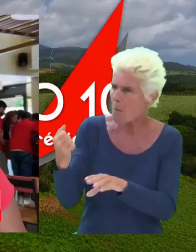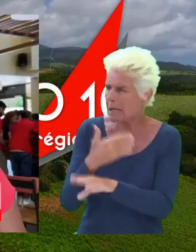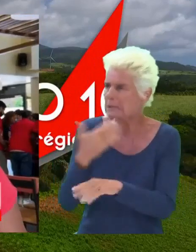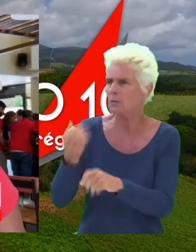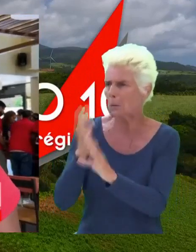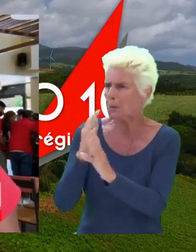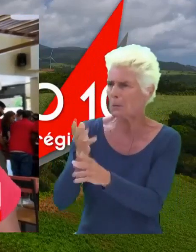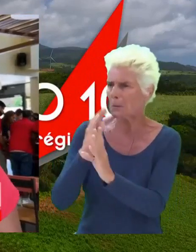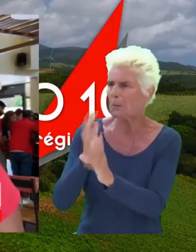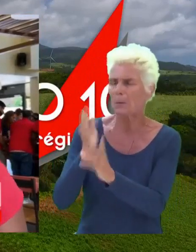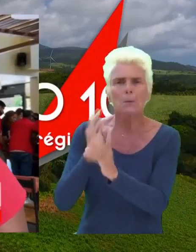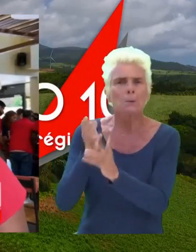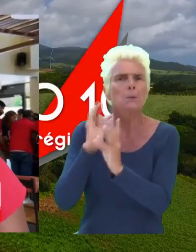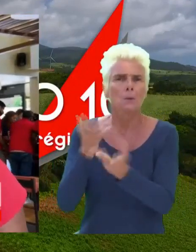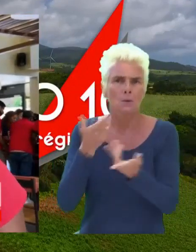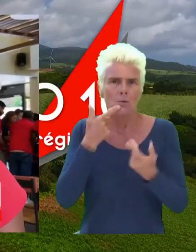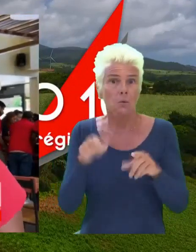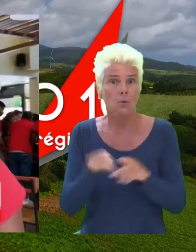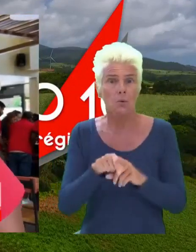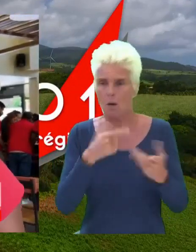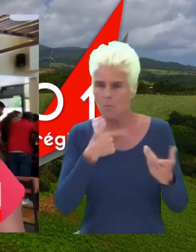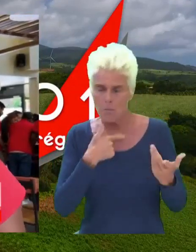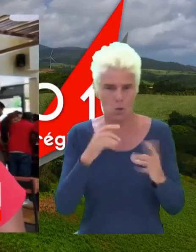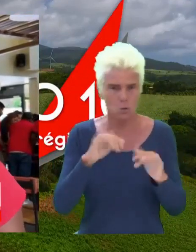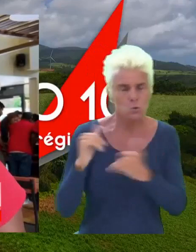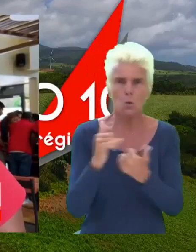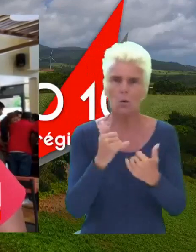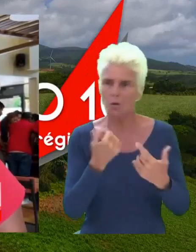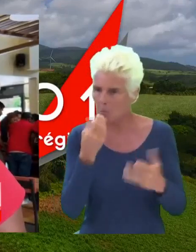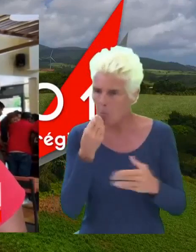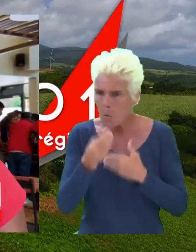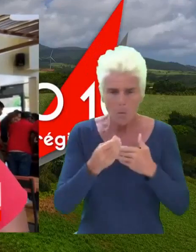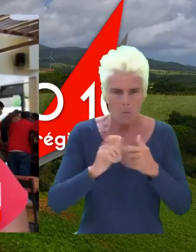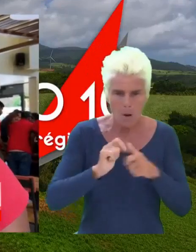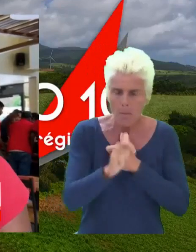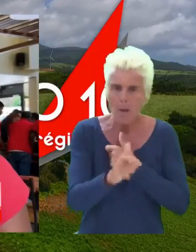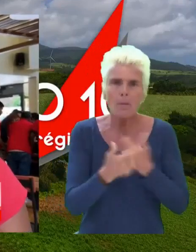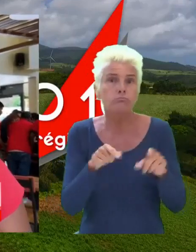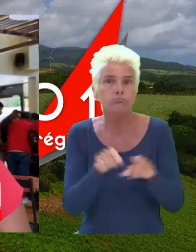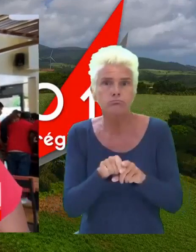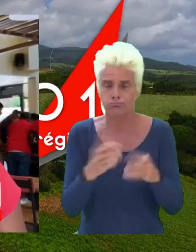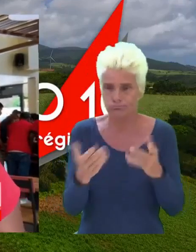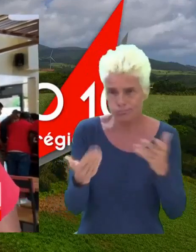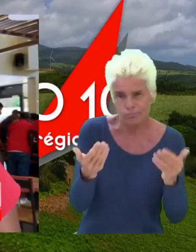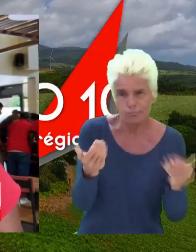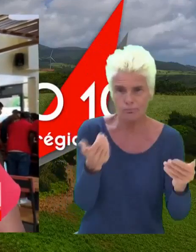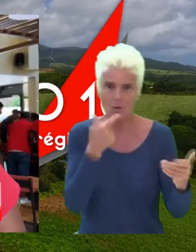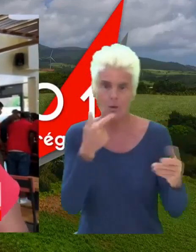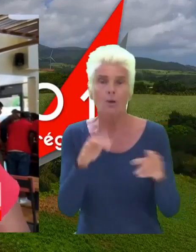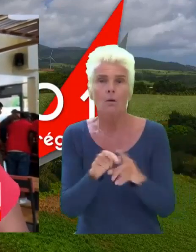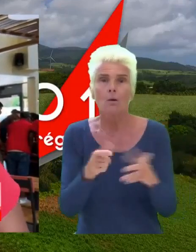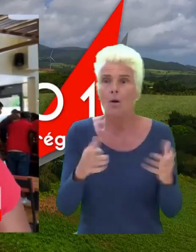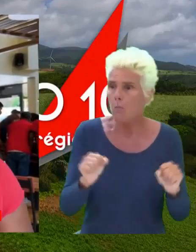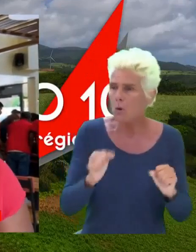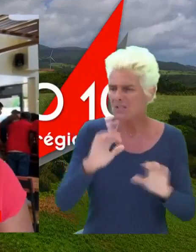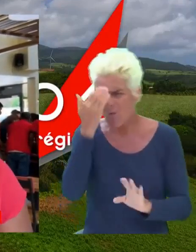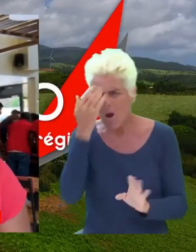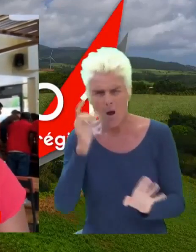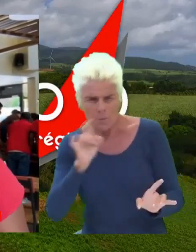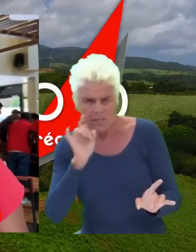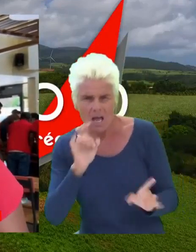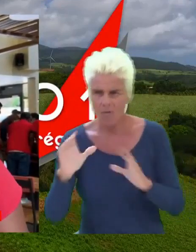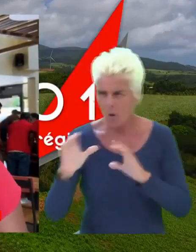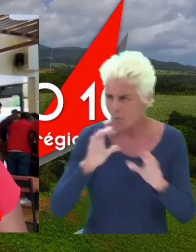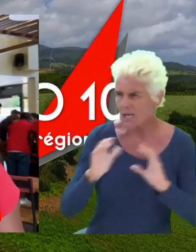de Tic Tac c'est vraiment qu'on a créé toutes les éigmes nous-mêmes et du coup c'est pour ça qu'en fait à chaque éigme on peut voir différentes choses sur les candidats on peut voir comment ils observent comment ils